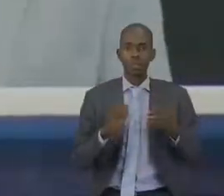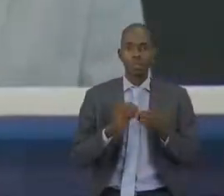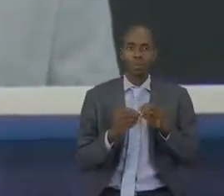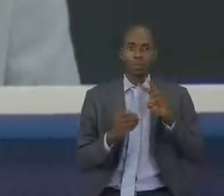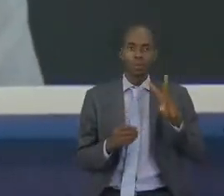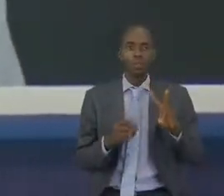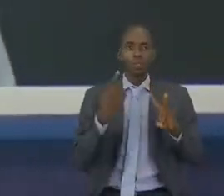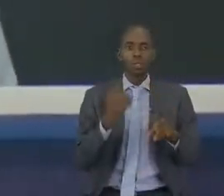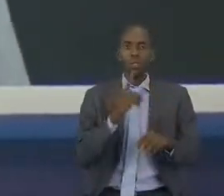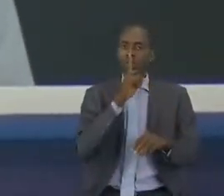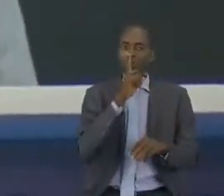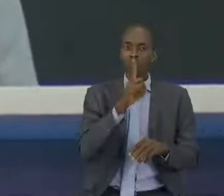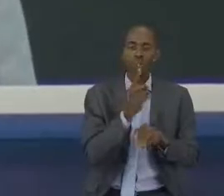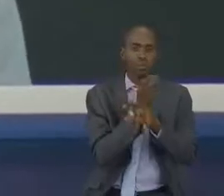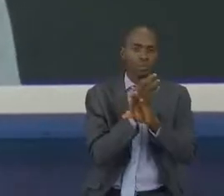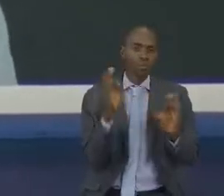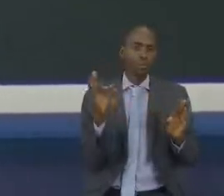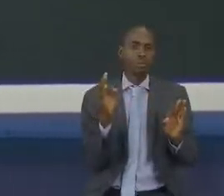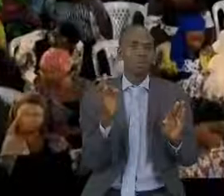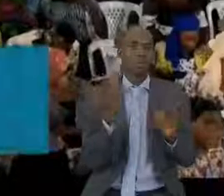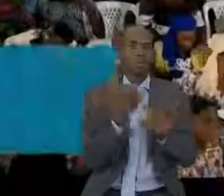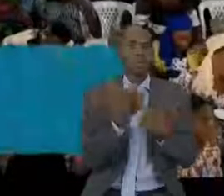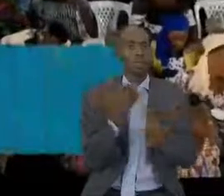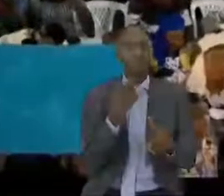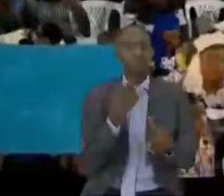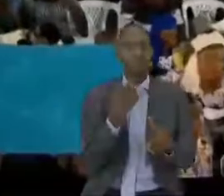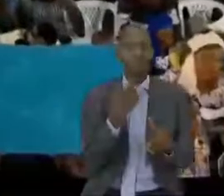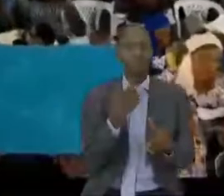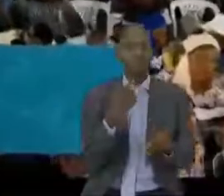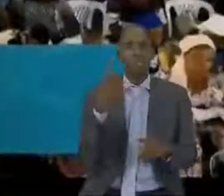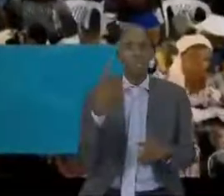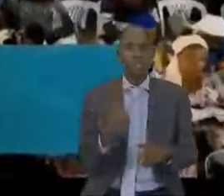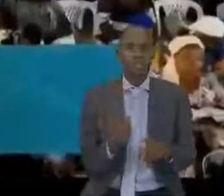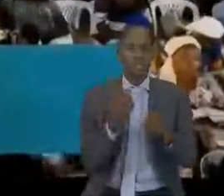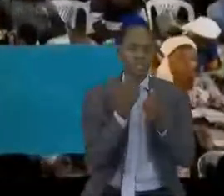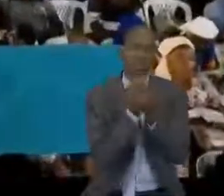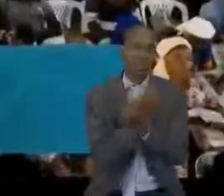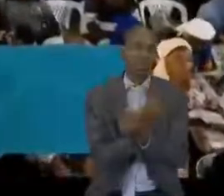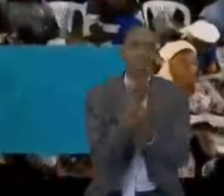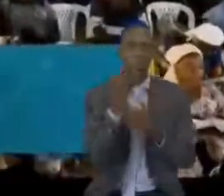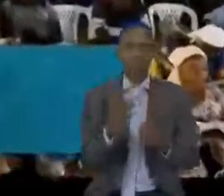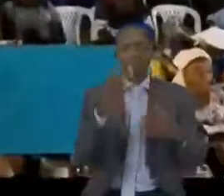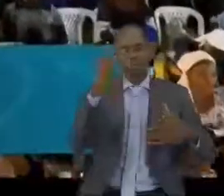libération certaine de la captivité, de la maladie.